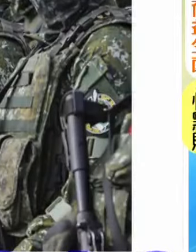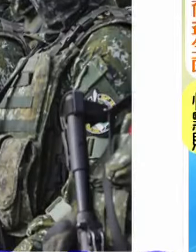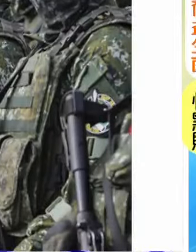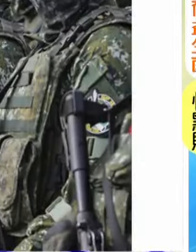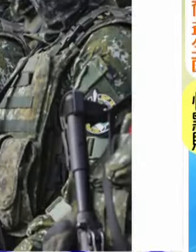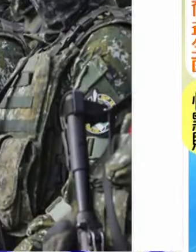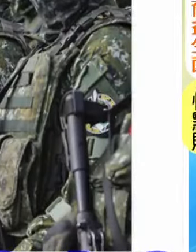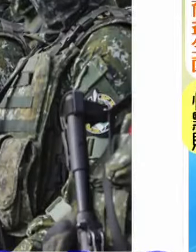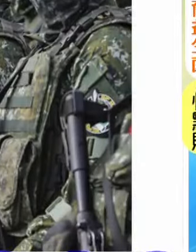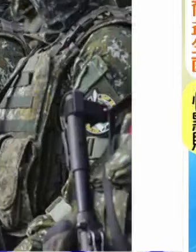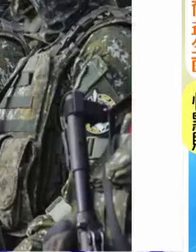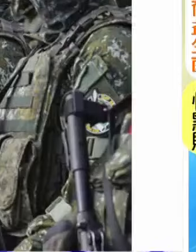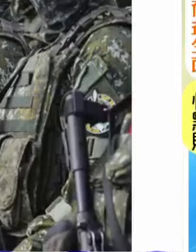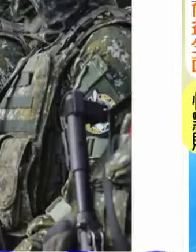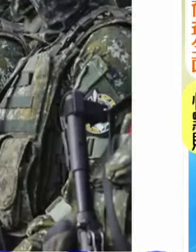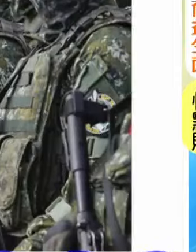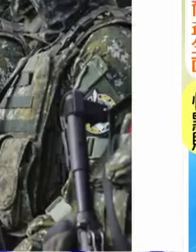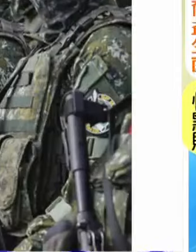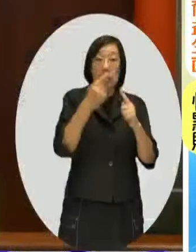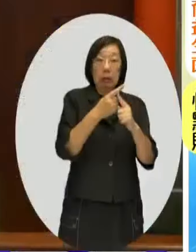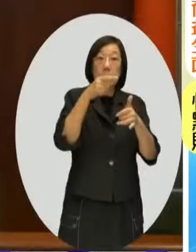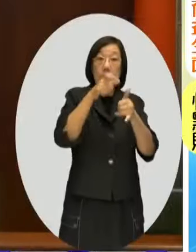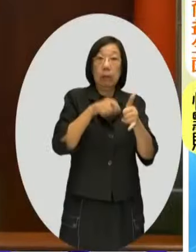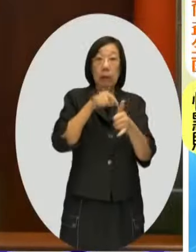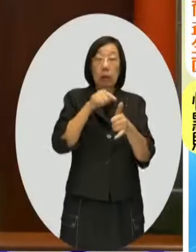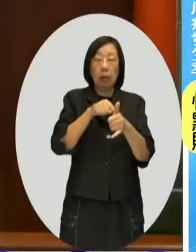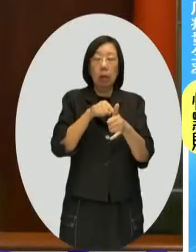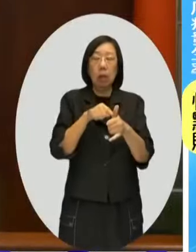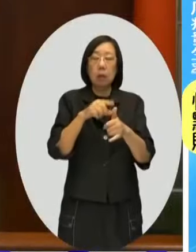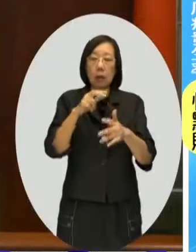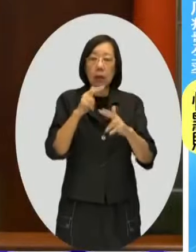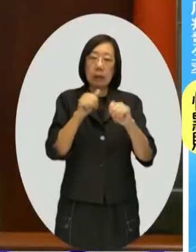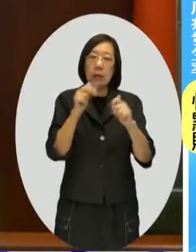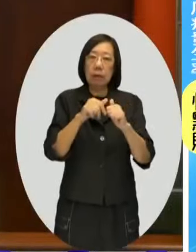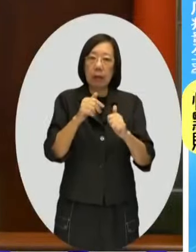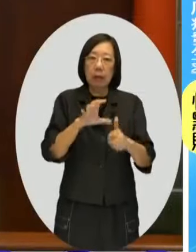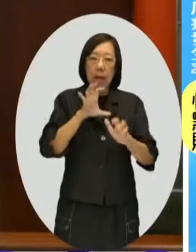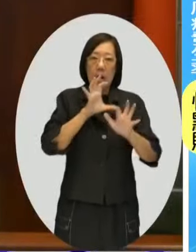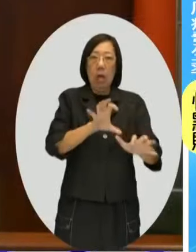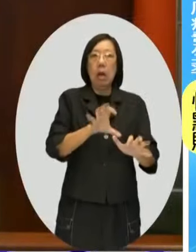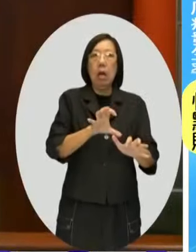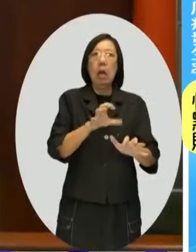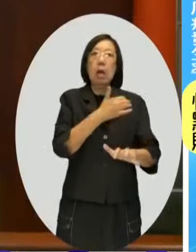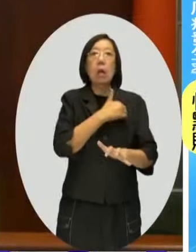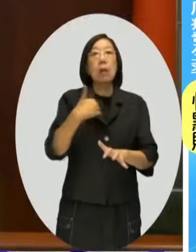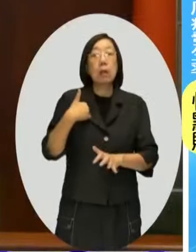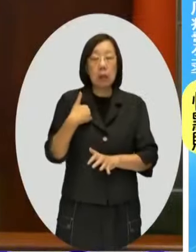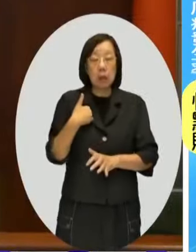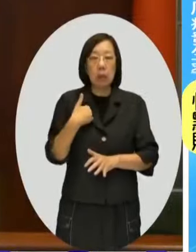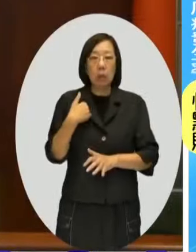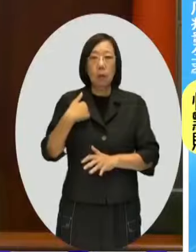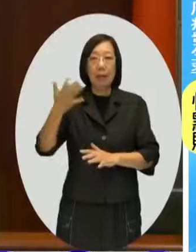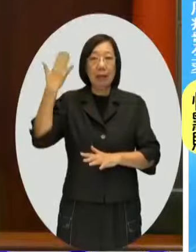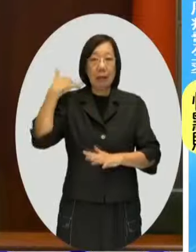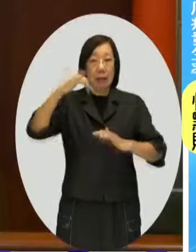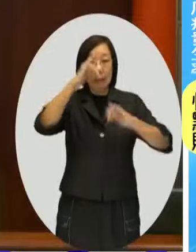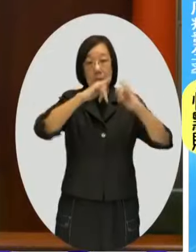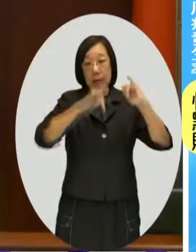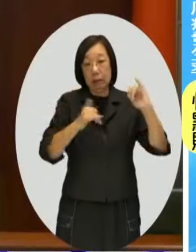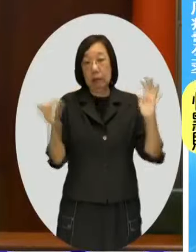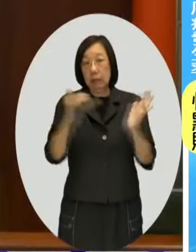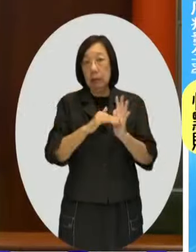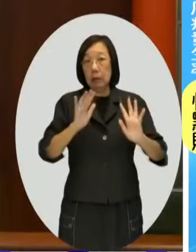所以呢在现况底下其实呢跟这个死刑的存废与否其实没什么太大的关联，因为本来呢他在必要的时候他就可以是经由所